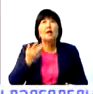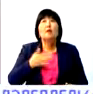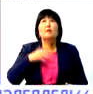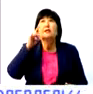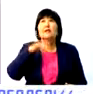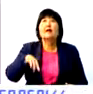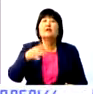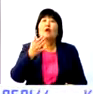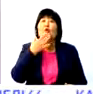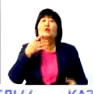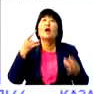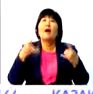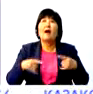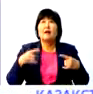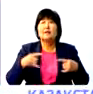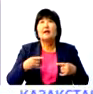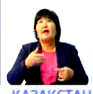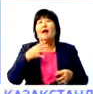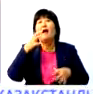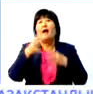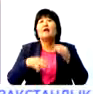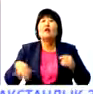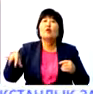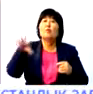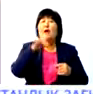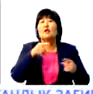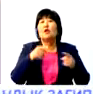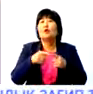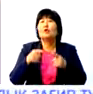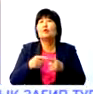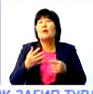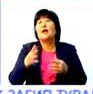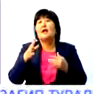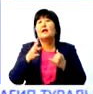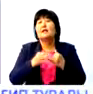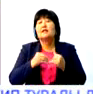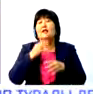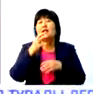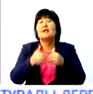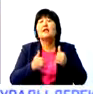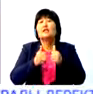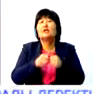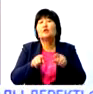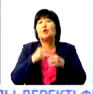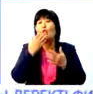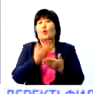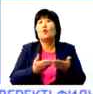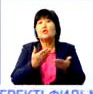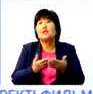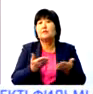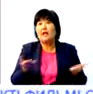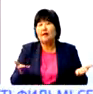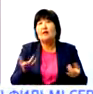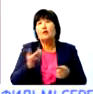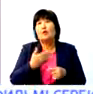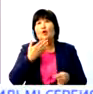Қазақстан ұлттық арнасының әлемнің барлық түпкірлерінде жер серігі жүйесі арқылы көрсетіліп жатқаны, оның ішінде